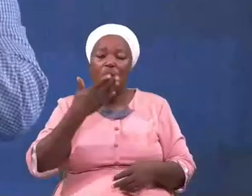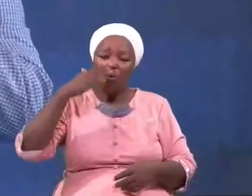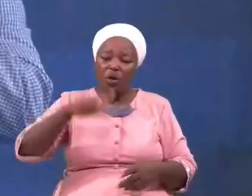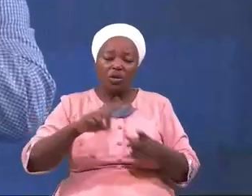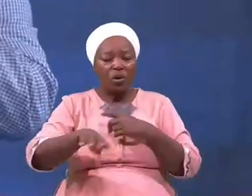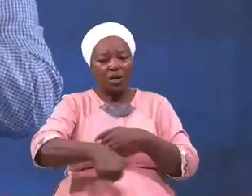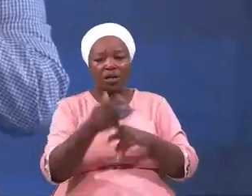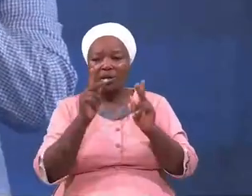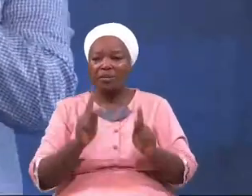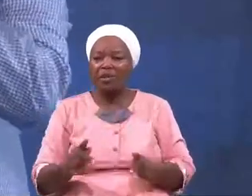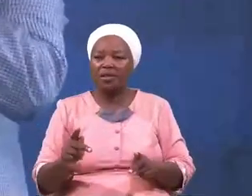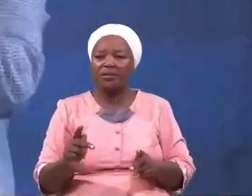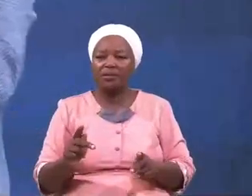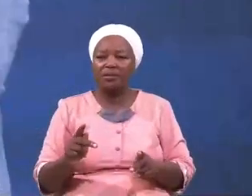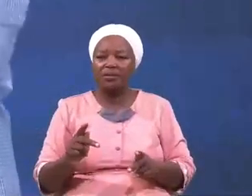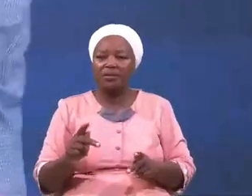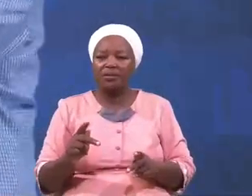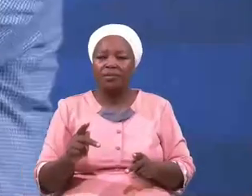le levain d'être méchant avec quelqu'un.